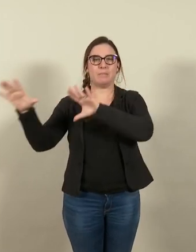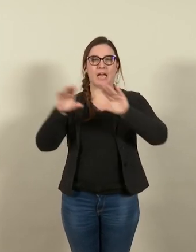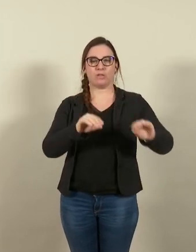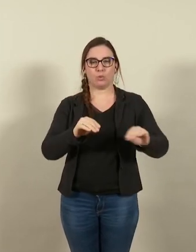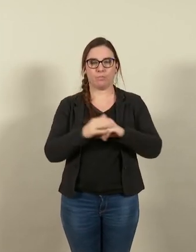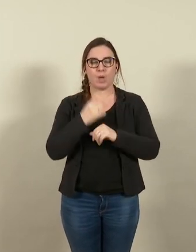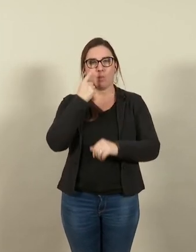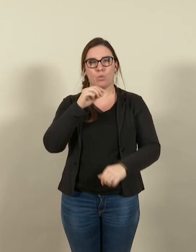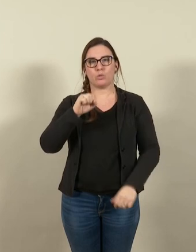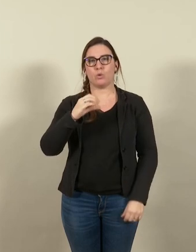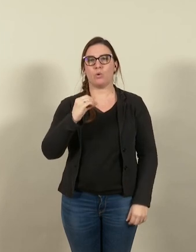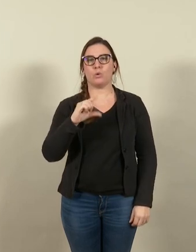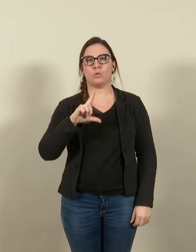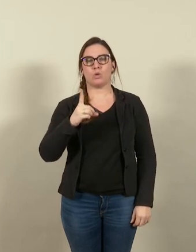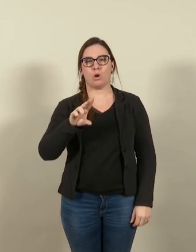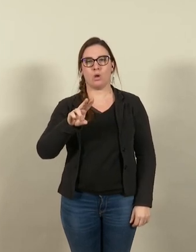Monsieur